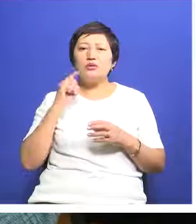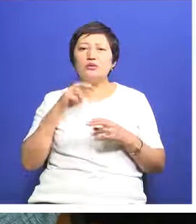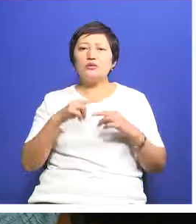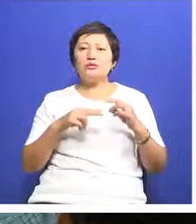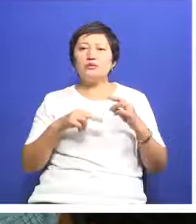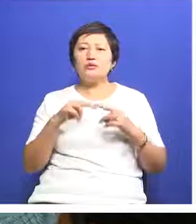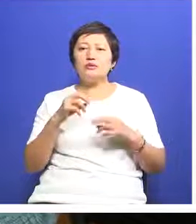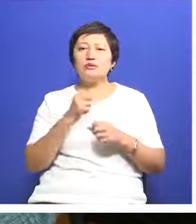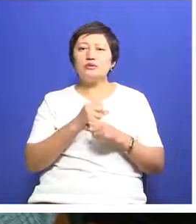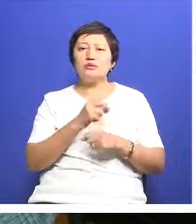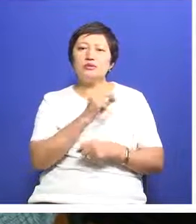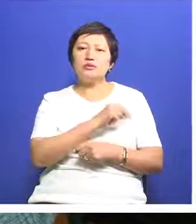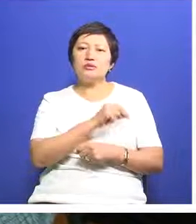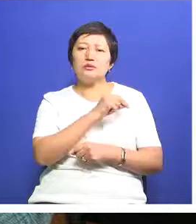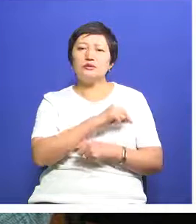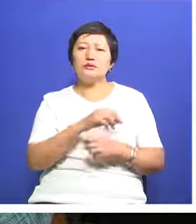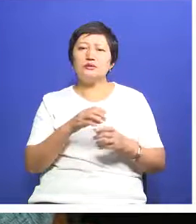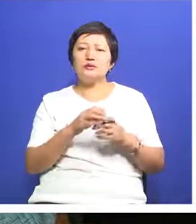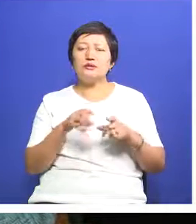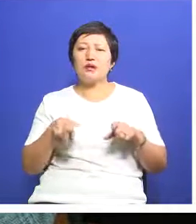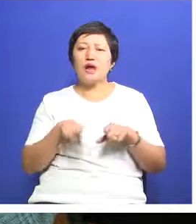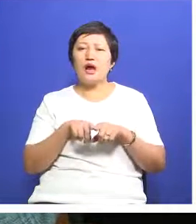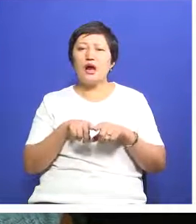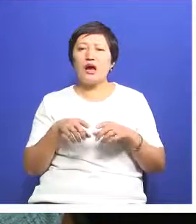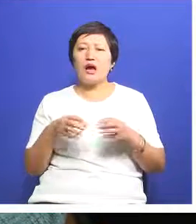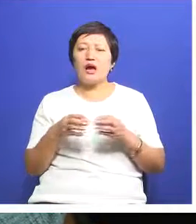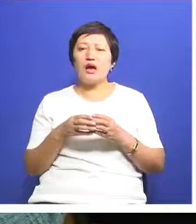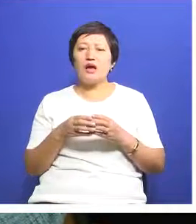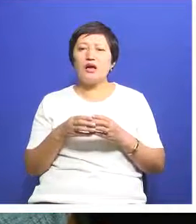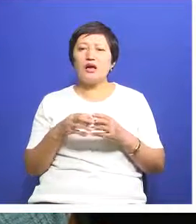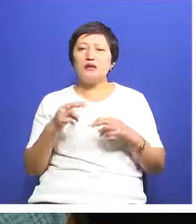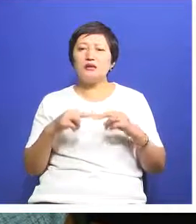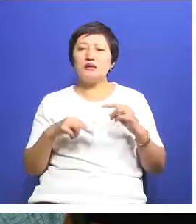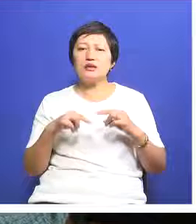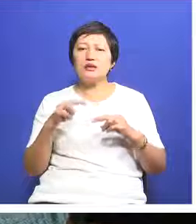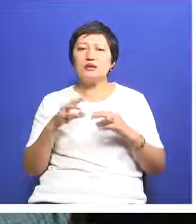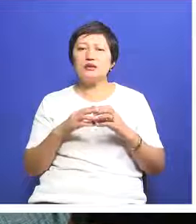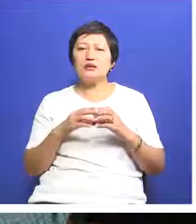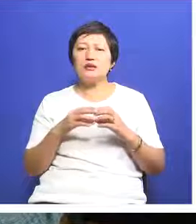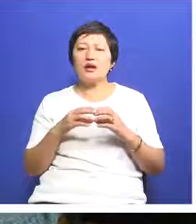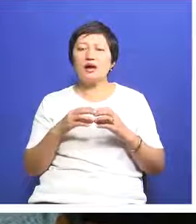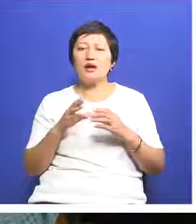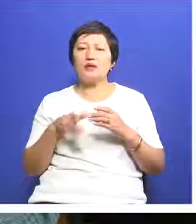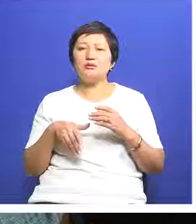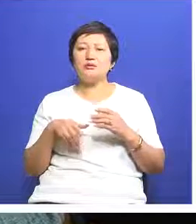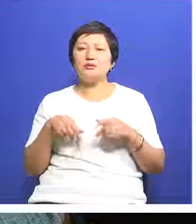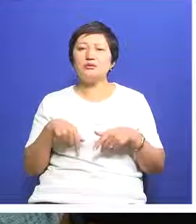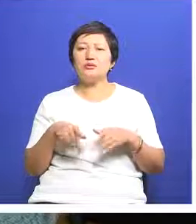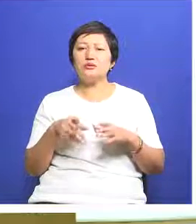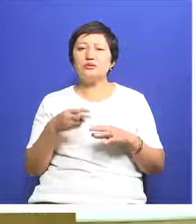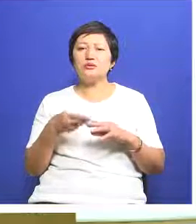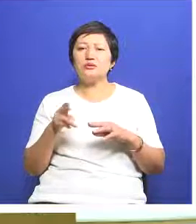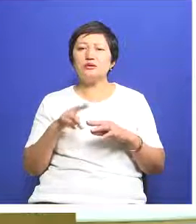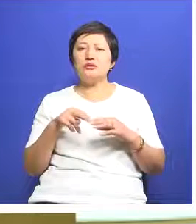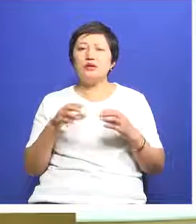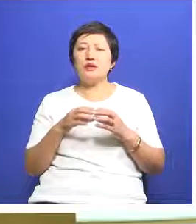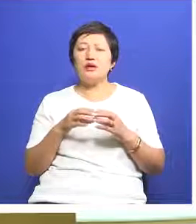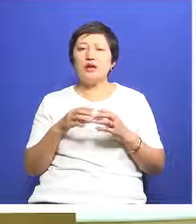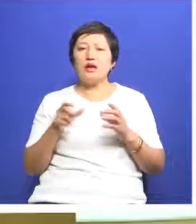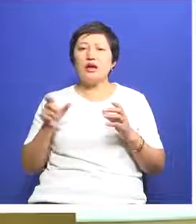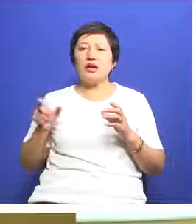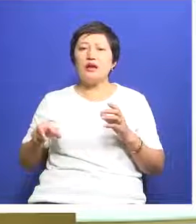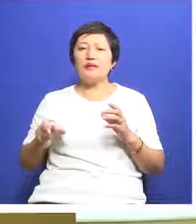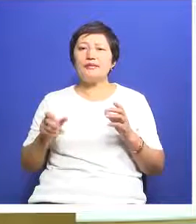өткізсек, сол жолды соның қасында аяқ жол салу, оның аяқ жолдың жаңағы